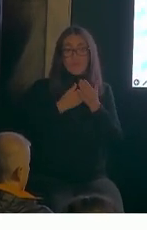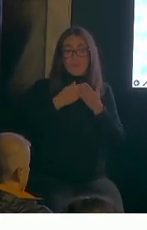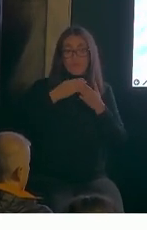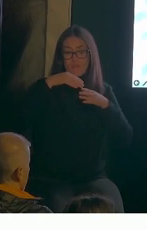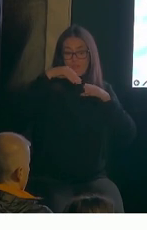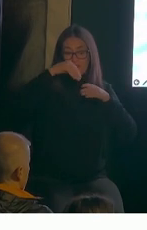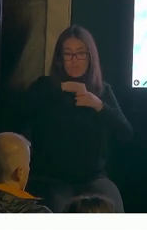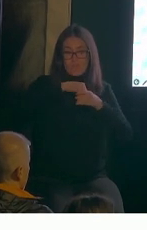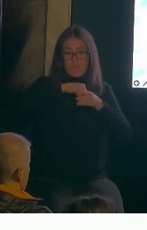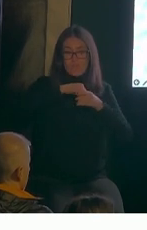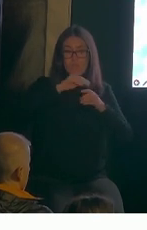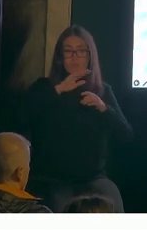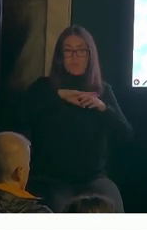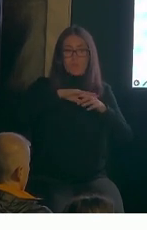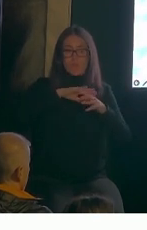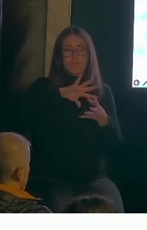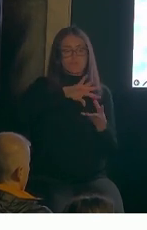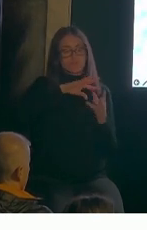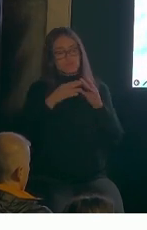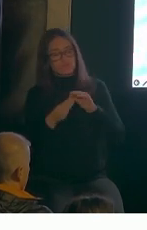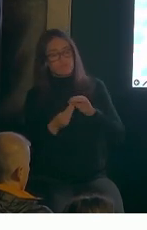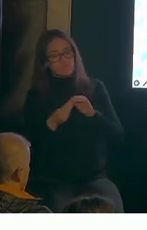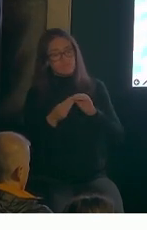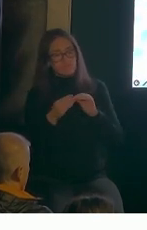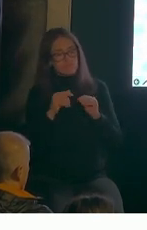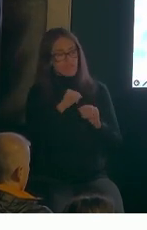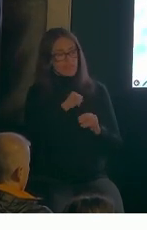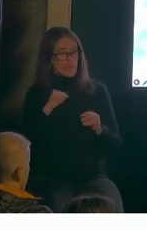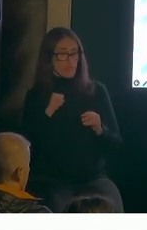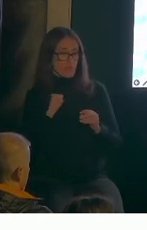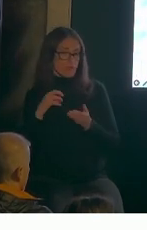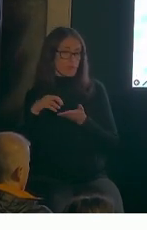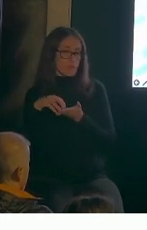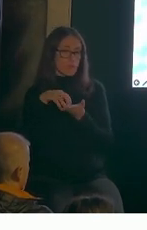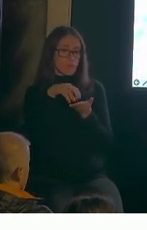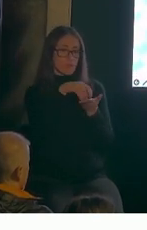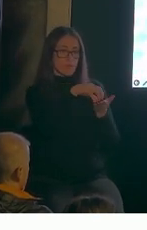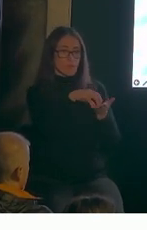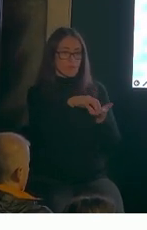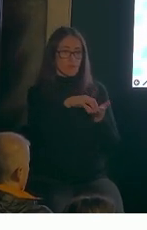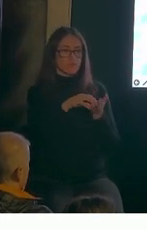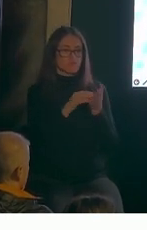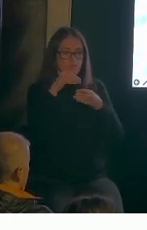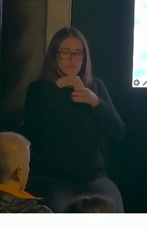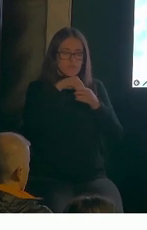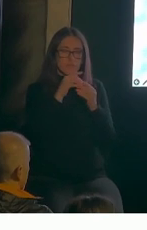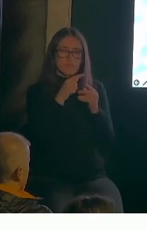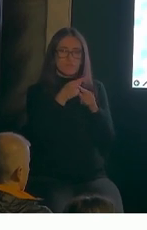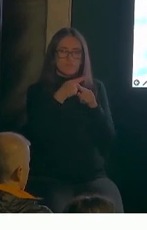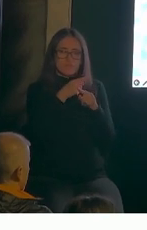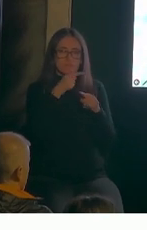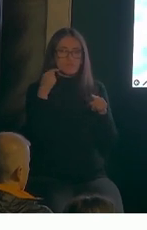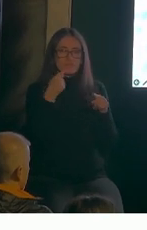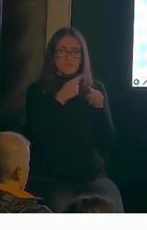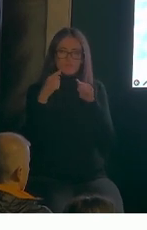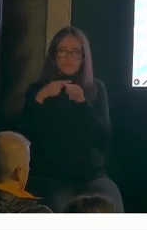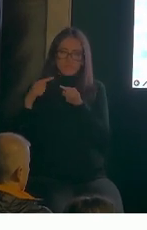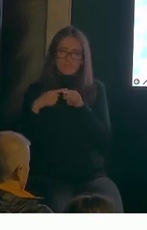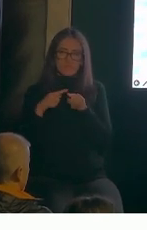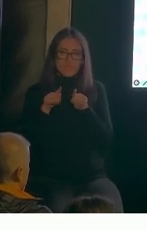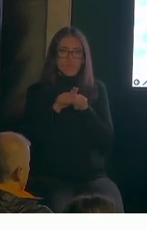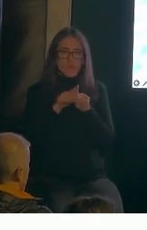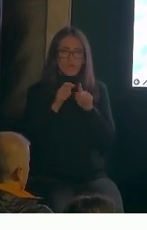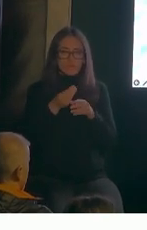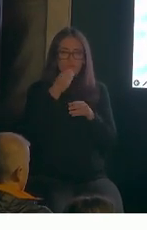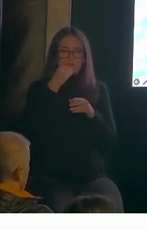i contextualitzar-ho amb un format d'un individual, amb diferents textures i gustos que ens recordin amb